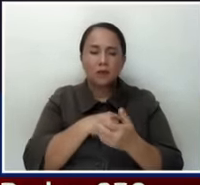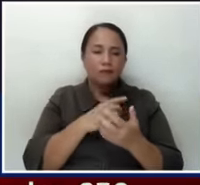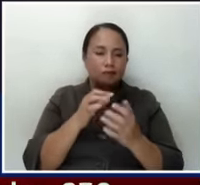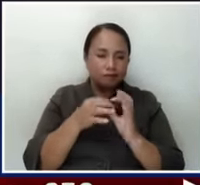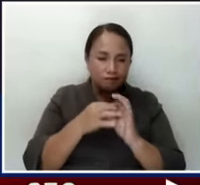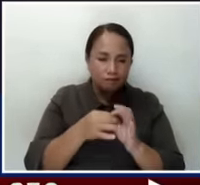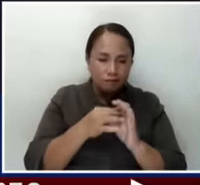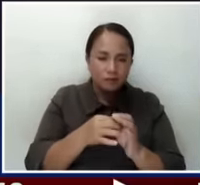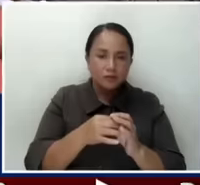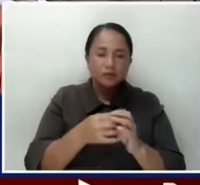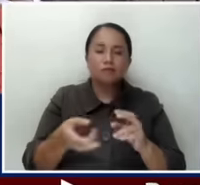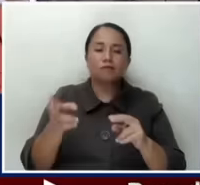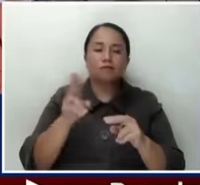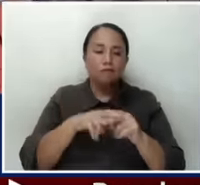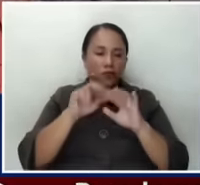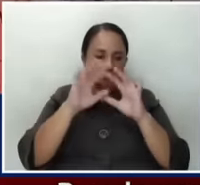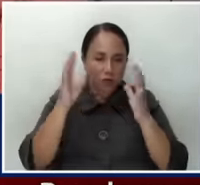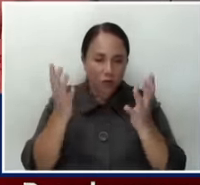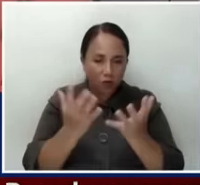the global community.